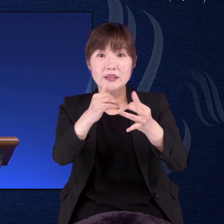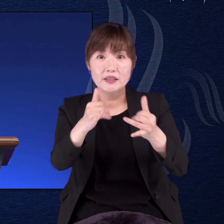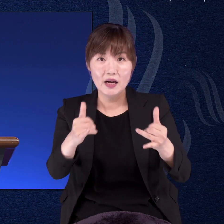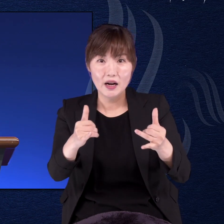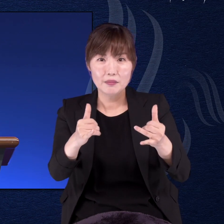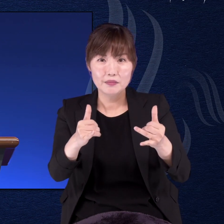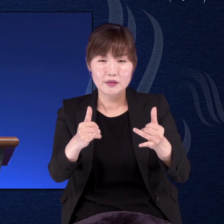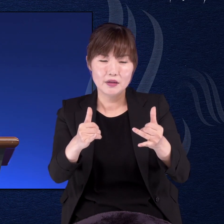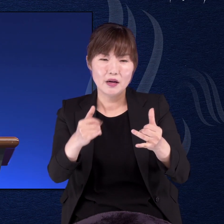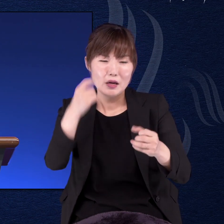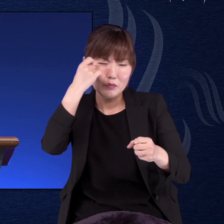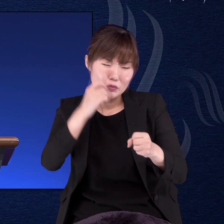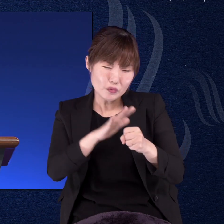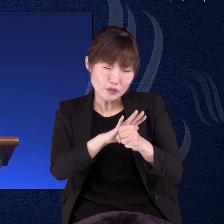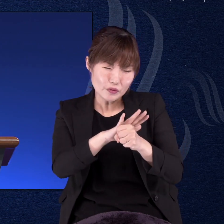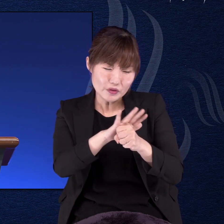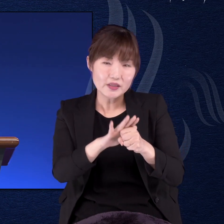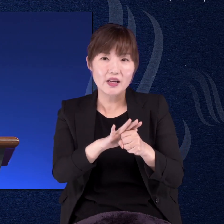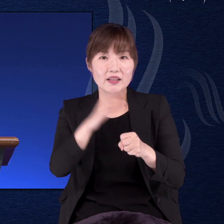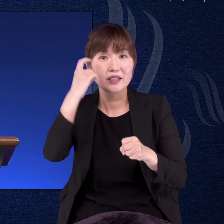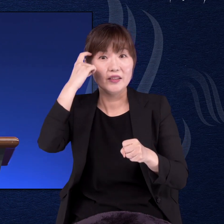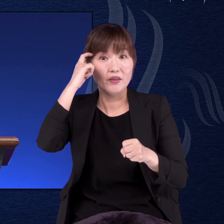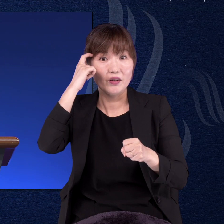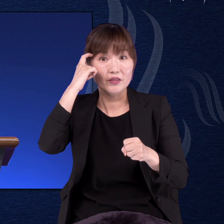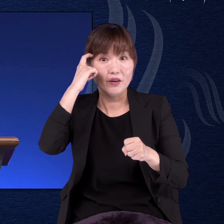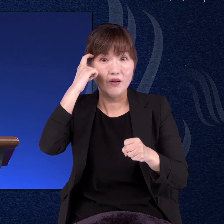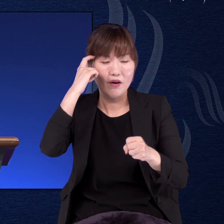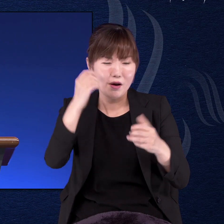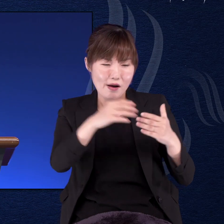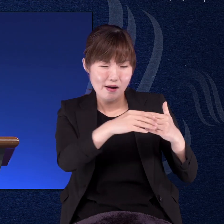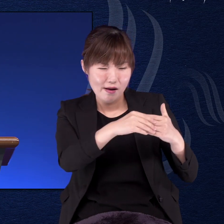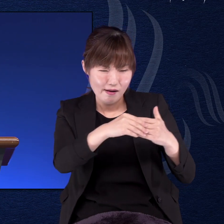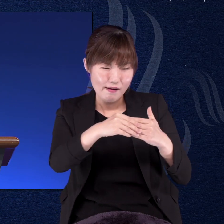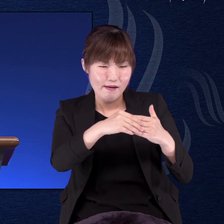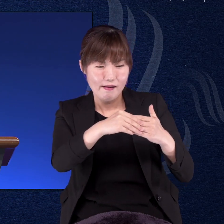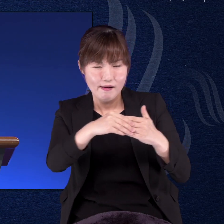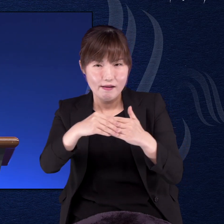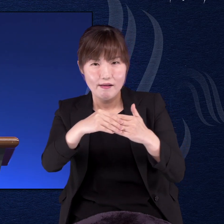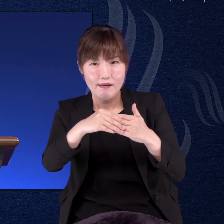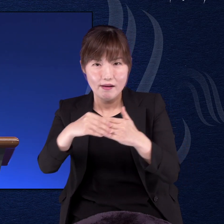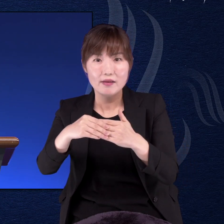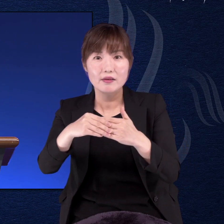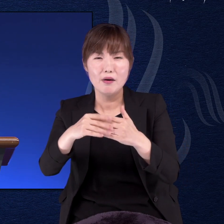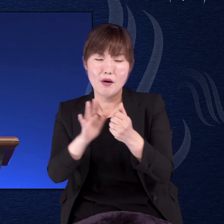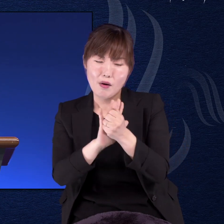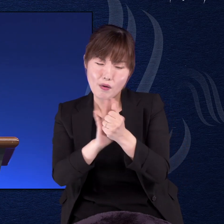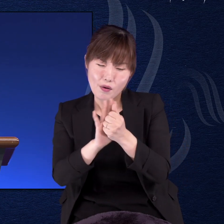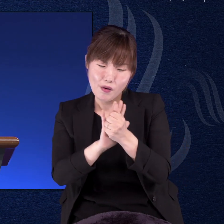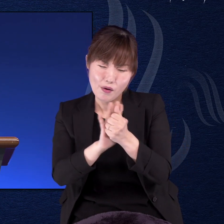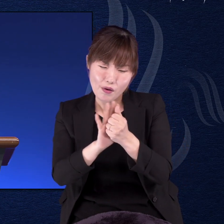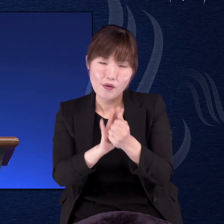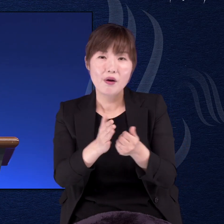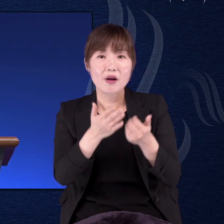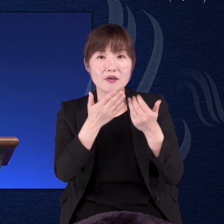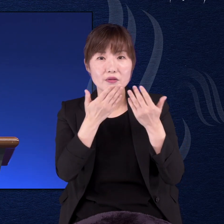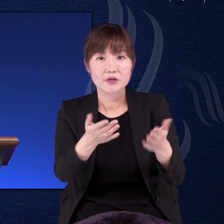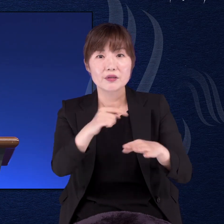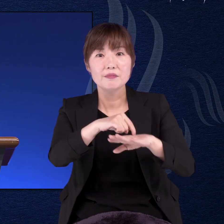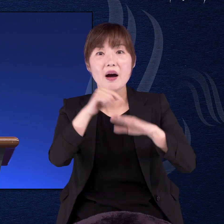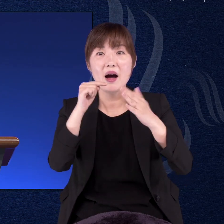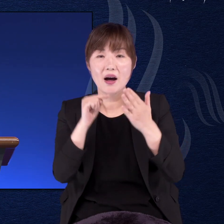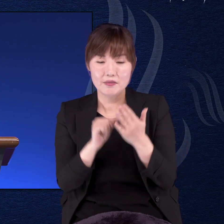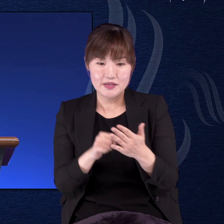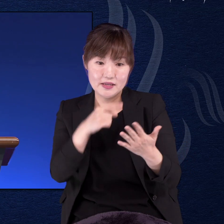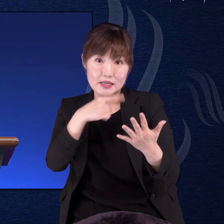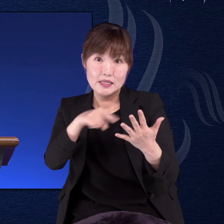마음, 그 마음을 키워주는 것, 그 마음을 가르쳐 주는